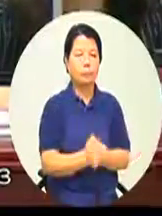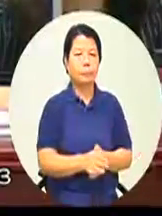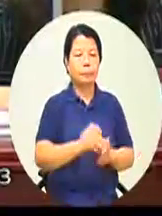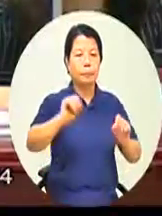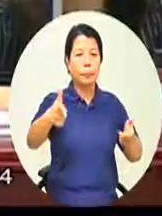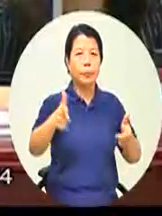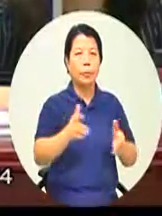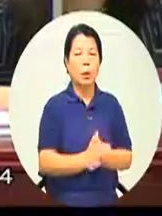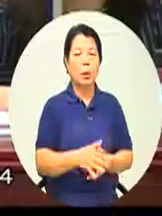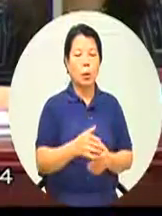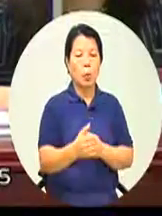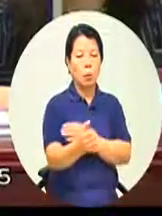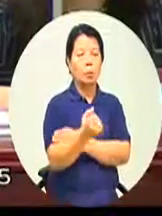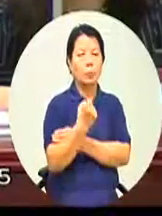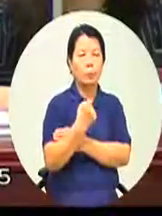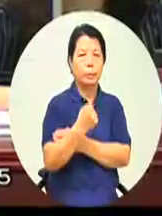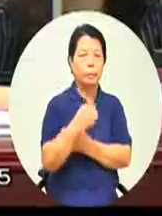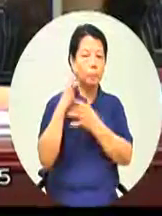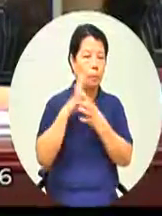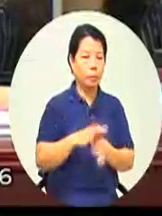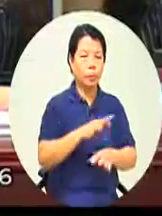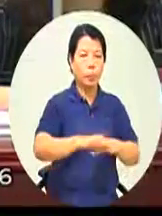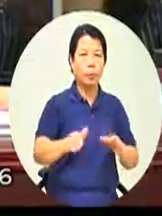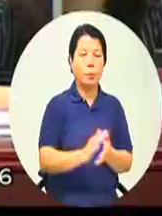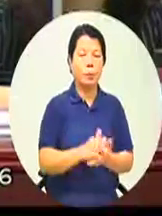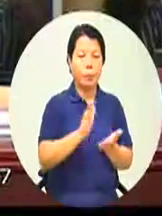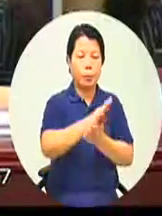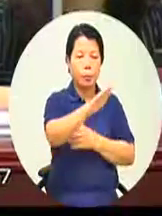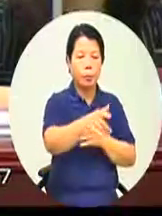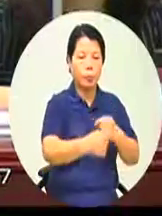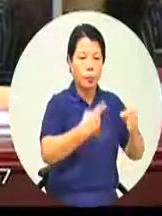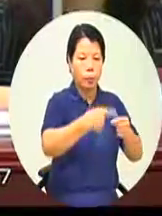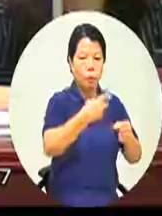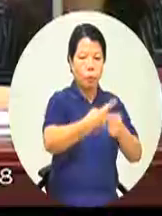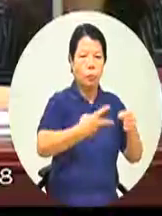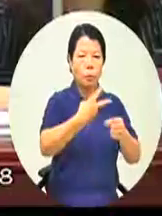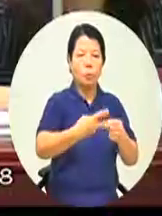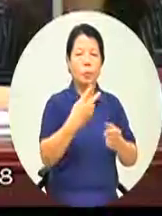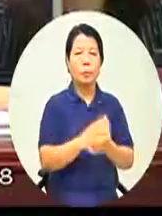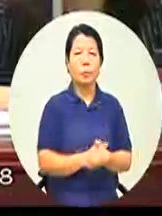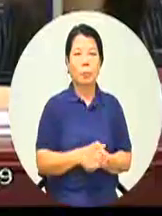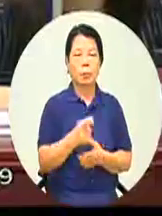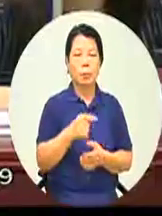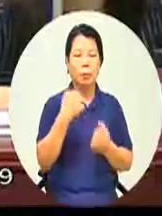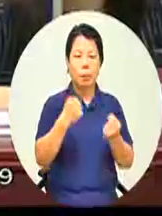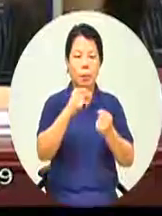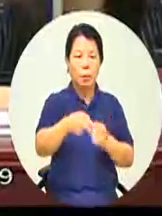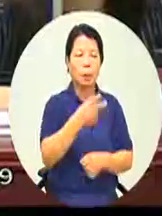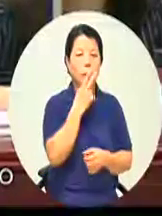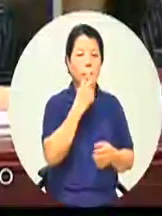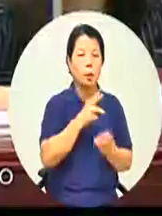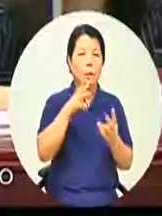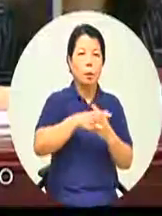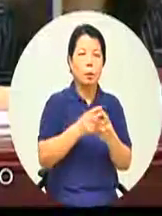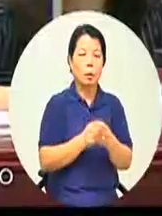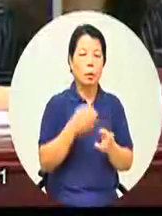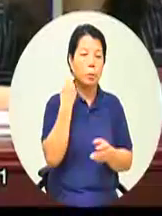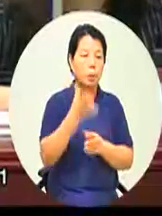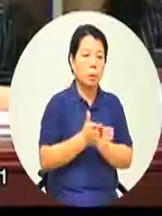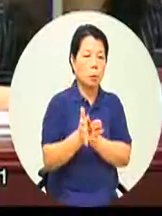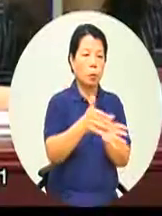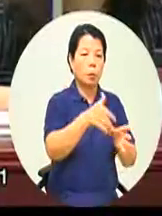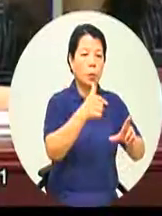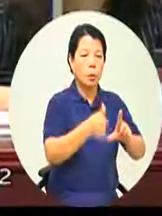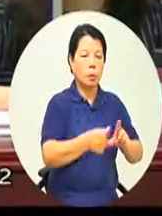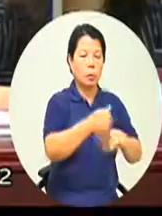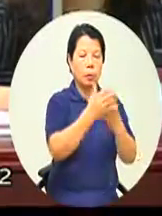我呢继续来努力，尤其是未来的一年两年，它在那个亚洲新湾区的一个范围内哦，它的交通